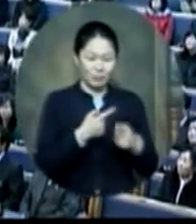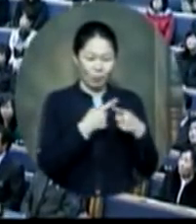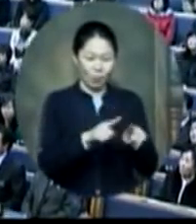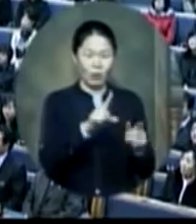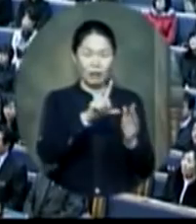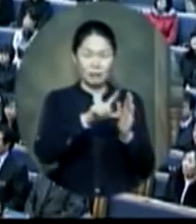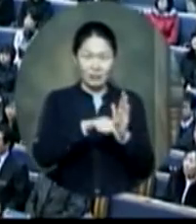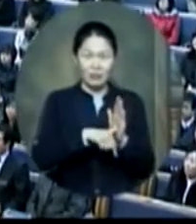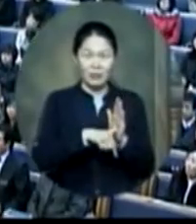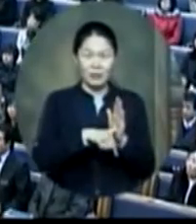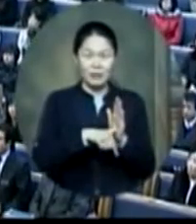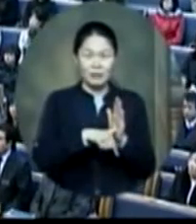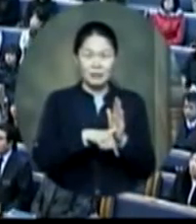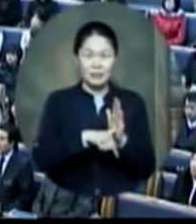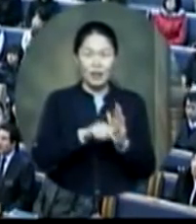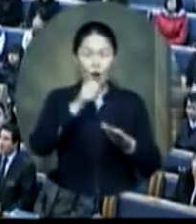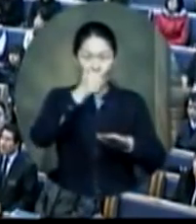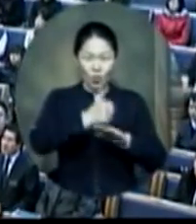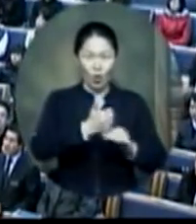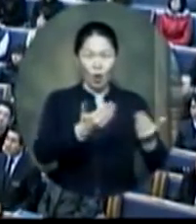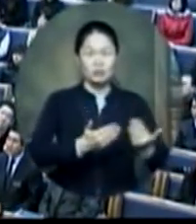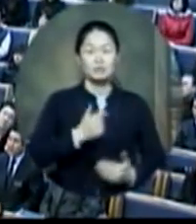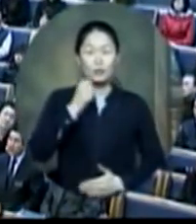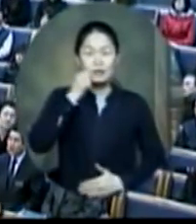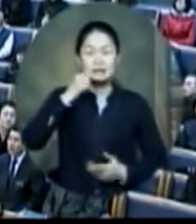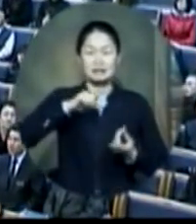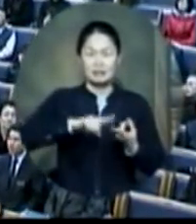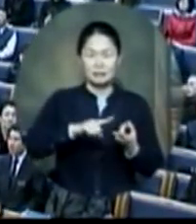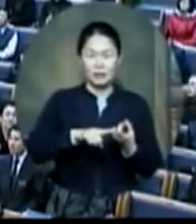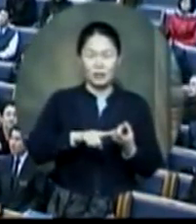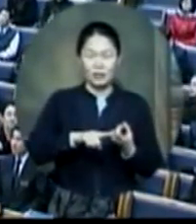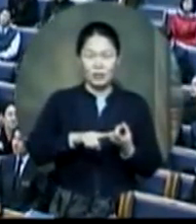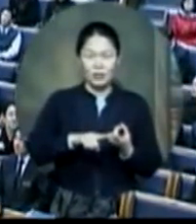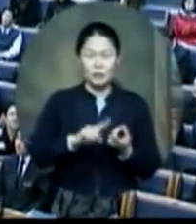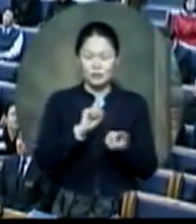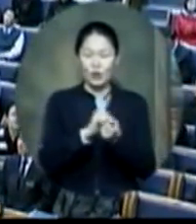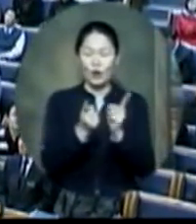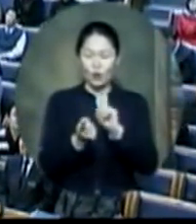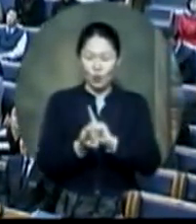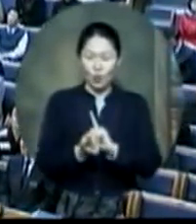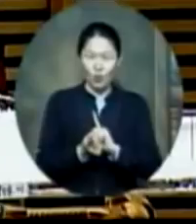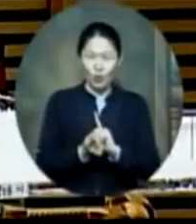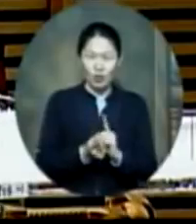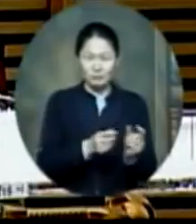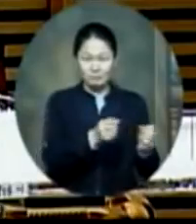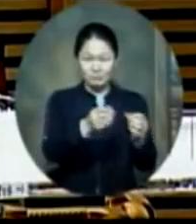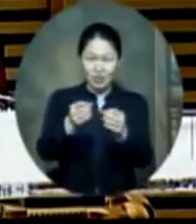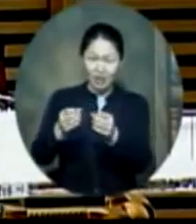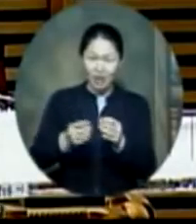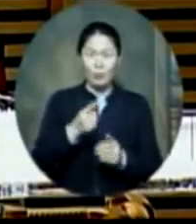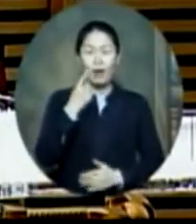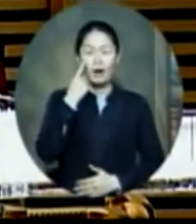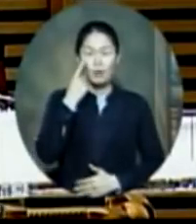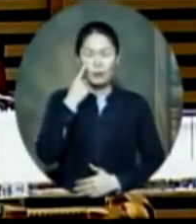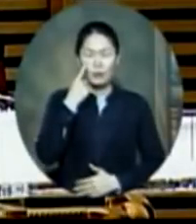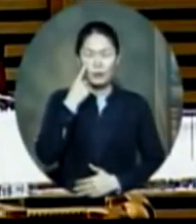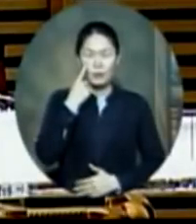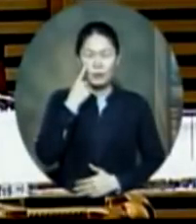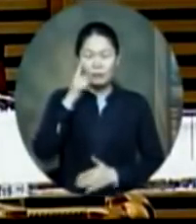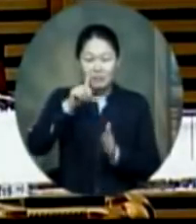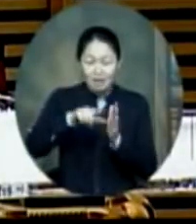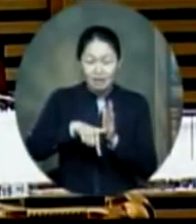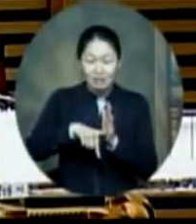때 결론을 얻지 못했는지 한번 서로 이야기를 해보라는 겁니다.